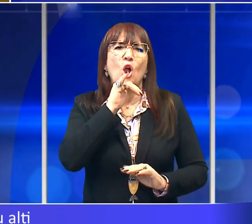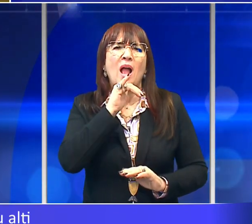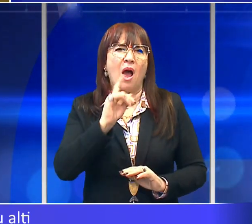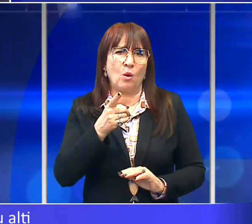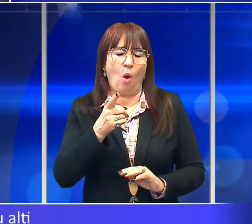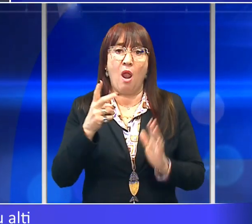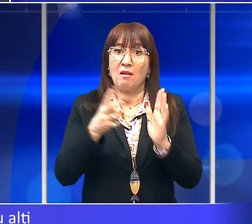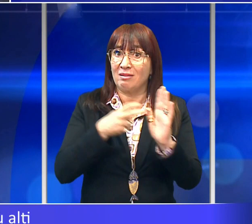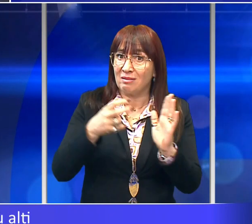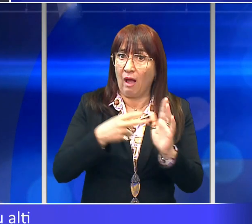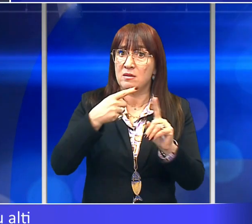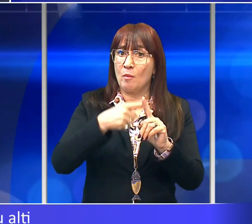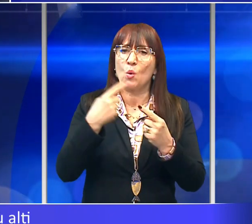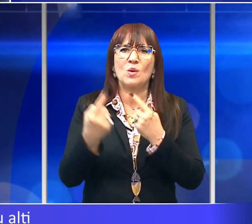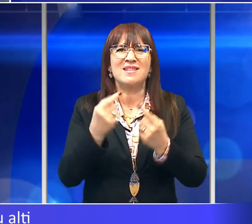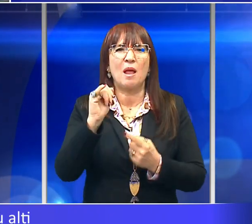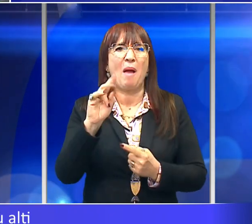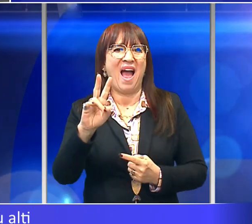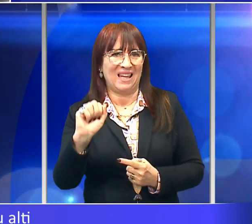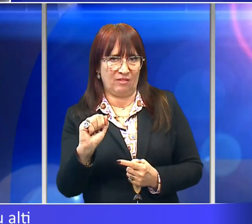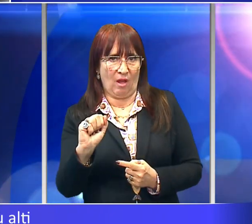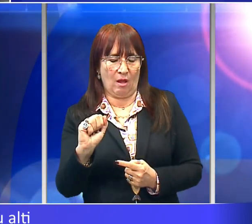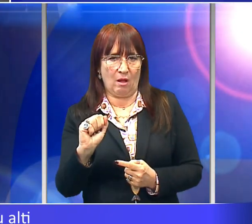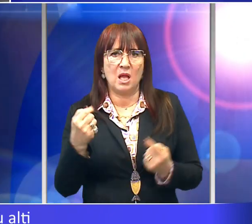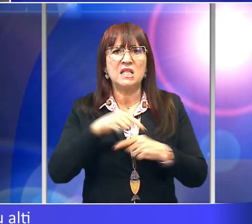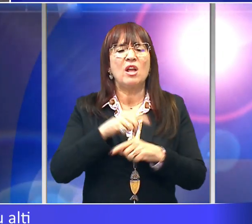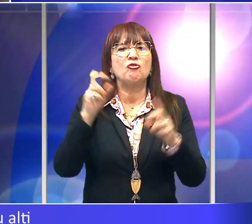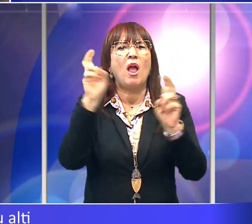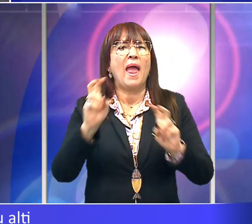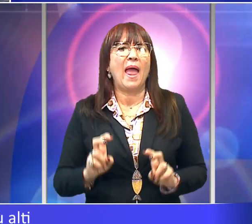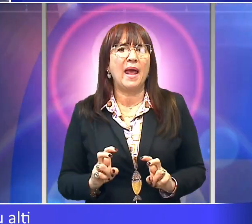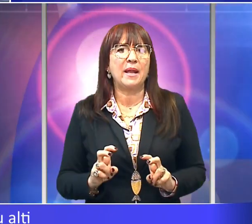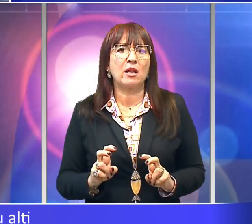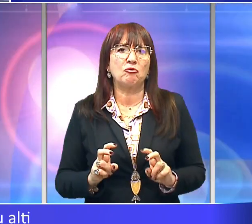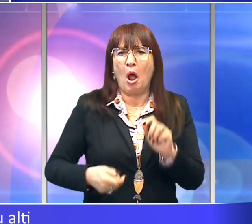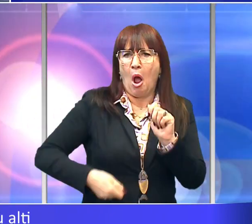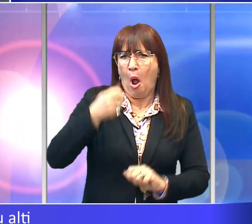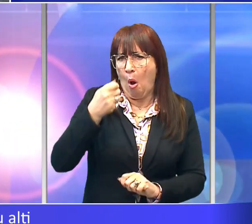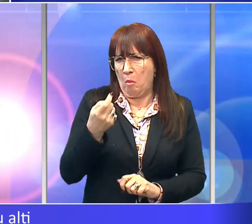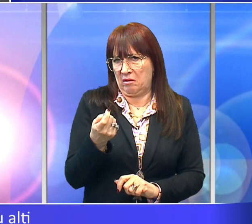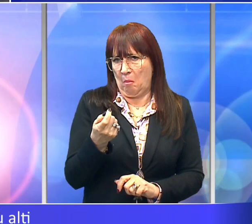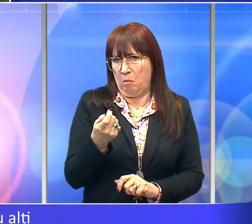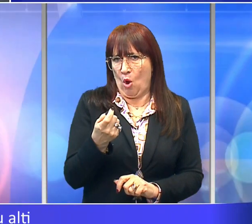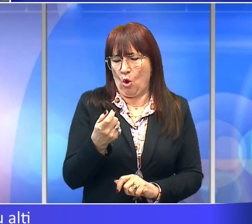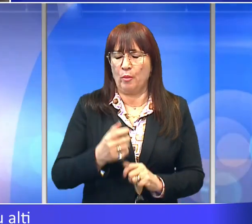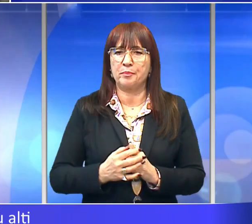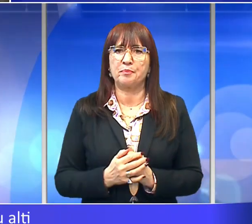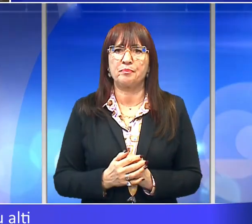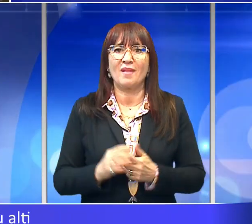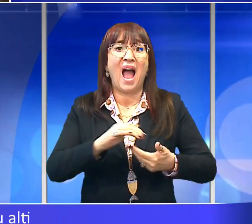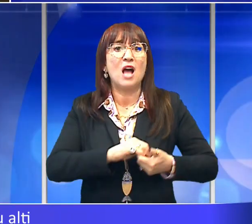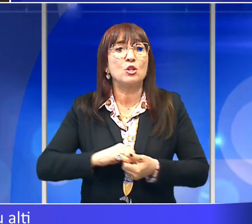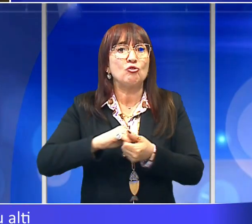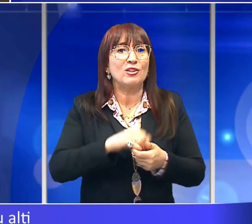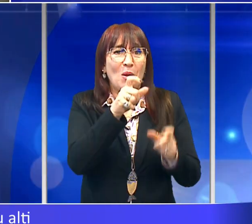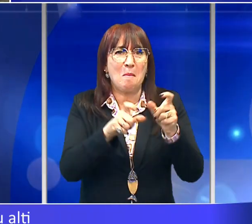l'IVA, mentre il prezzo dell'energia non è aumentato così tanto. Le associazioni